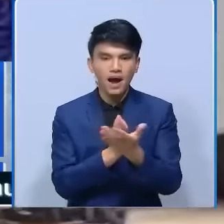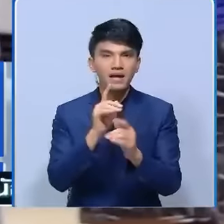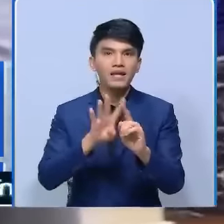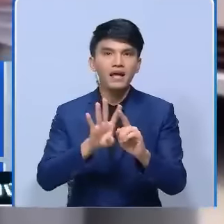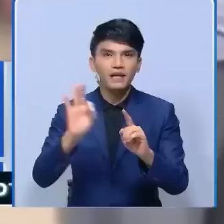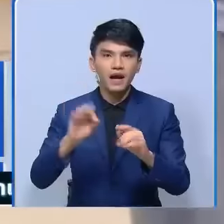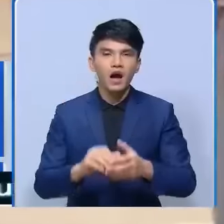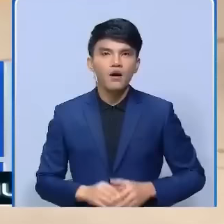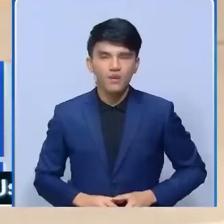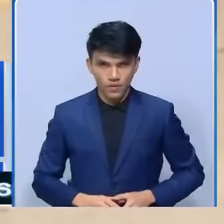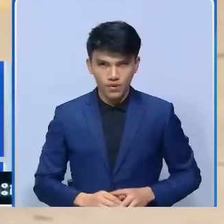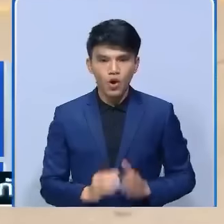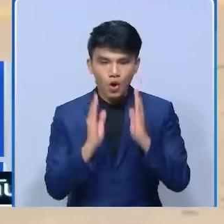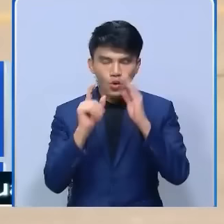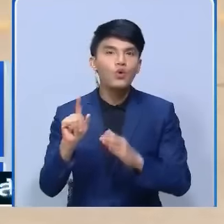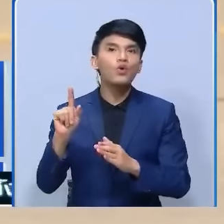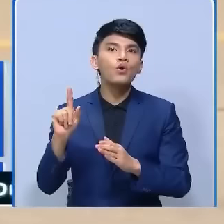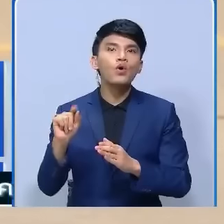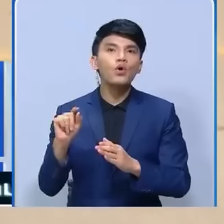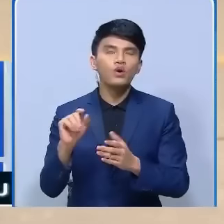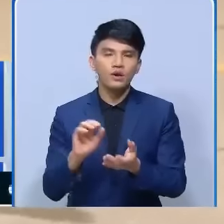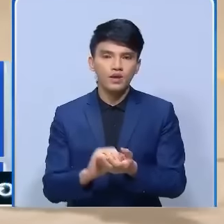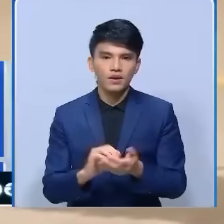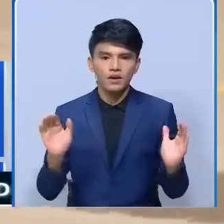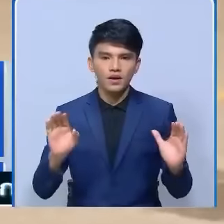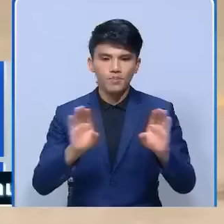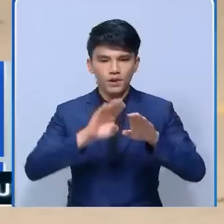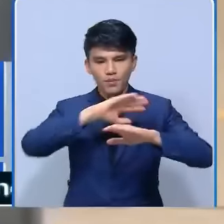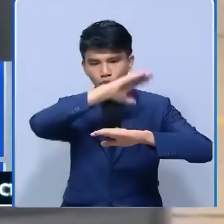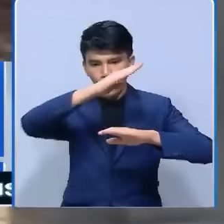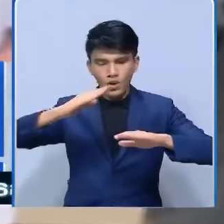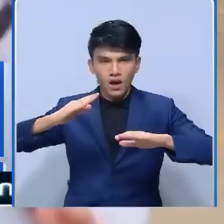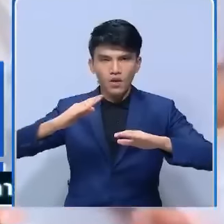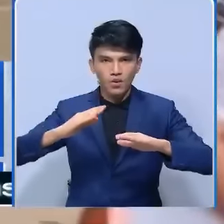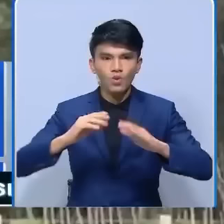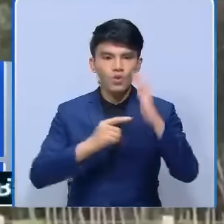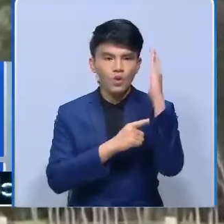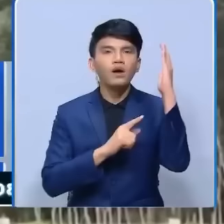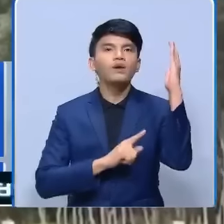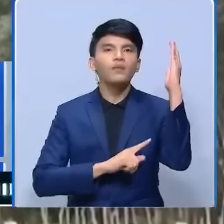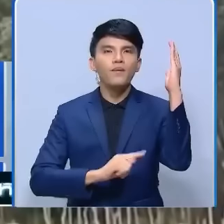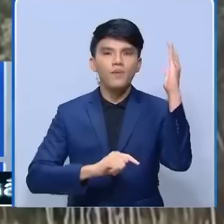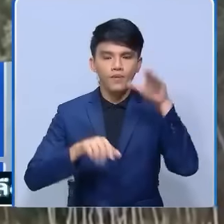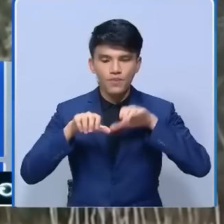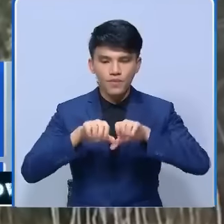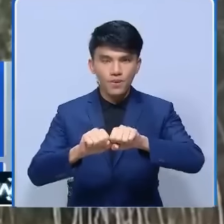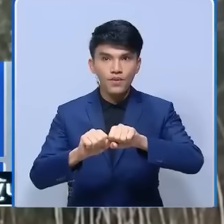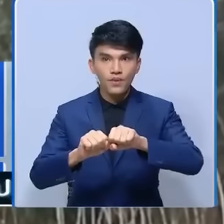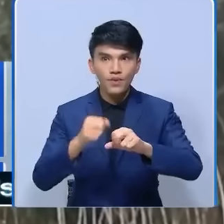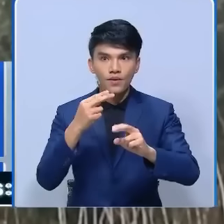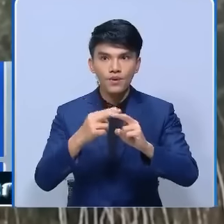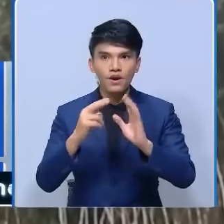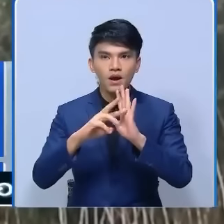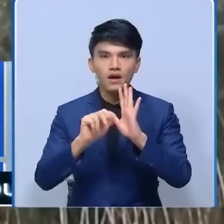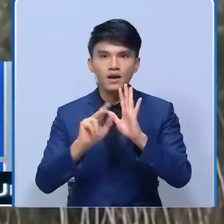พร้อมอาวุธครบมือกว่า20นายกระจายกำลังปิดล้อมภูเขาในพื้นที่เพย่านตาขาวจังหวัดตรังตามจับนายธีรพงษ์หรือฉายาแ